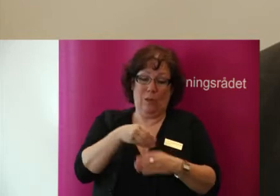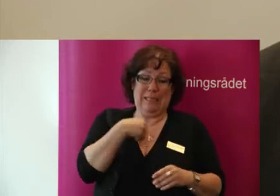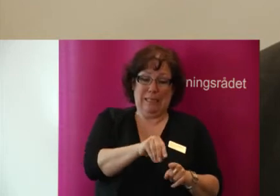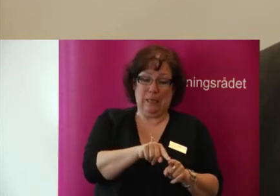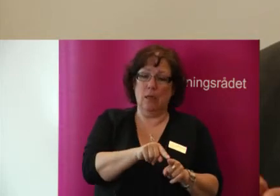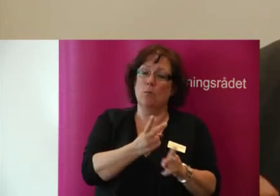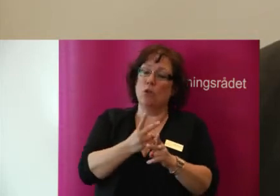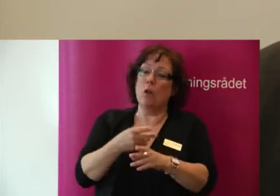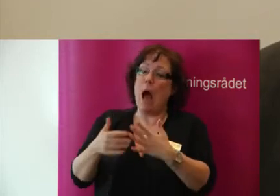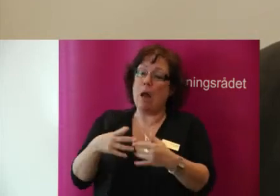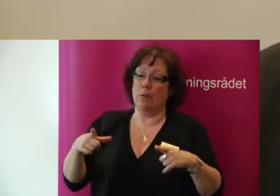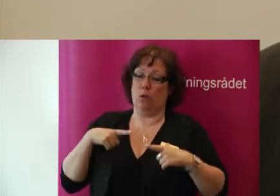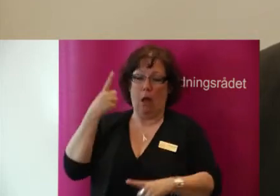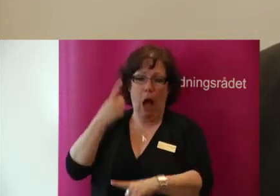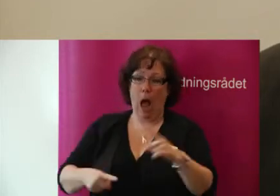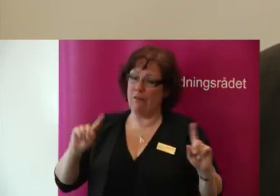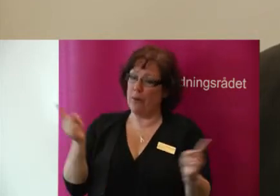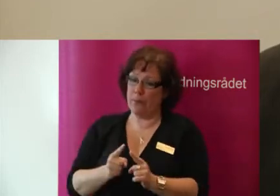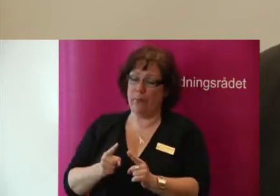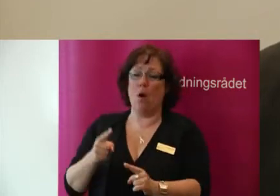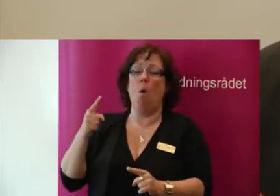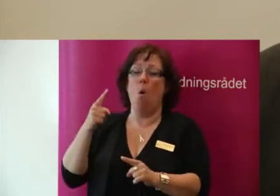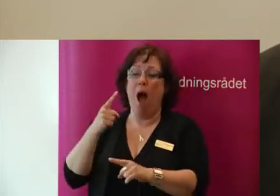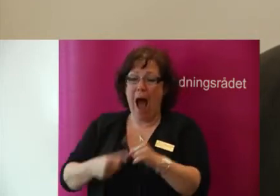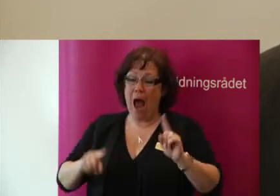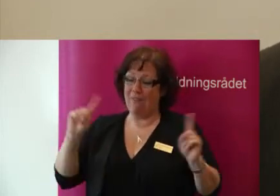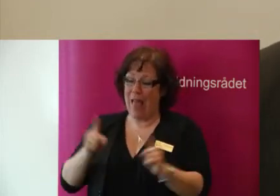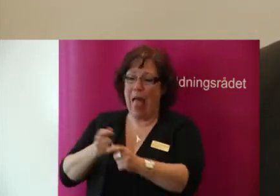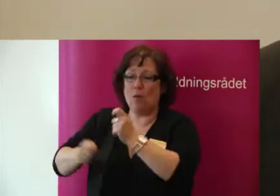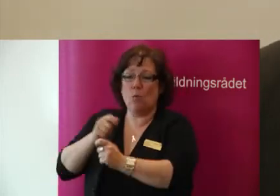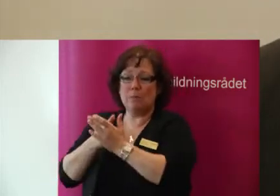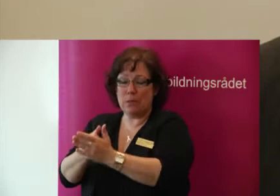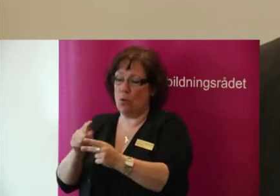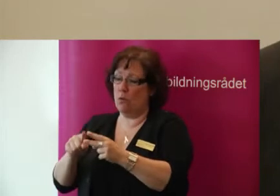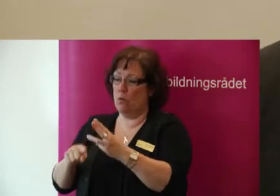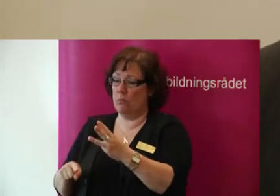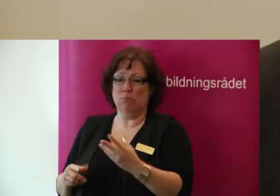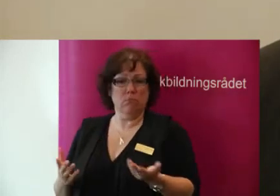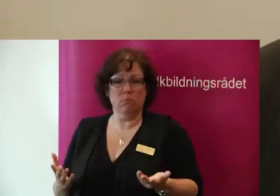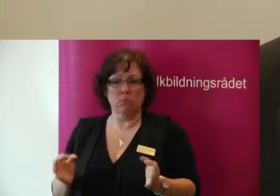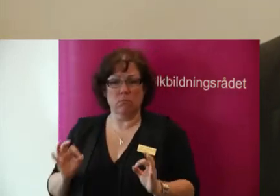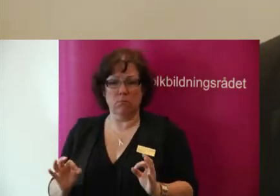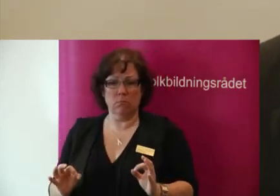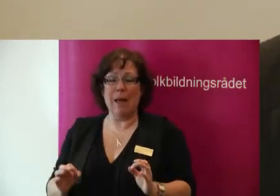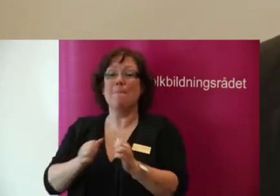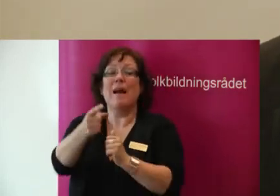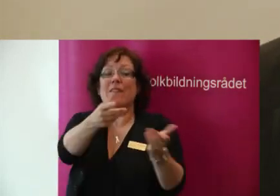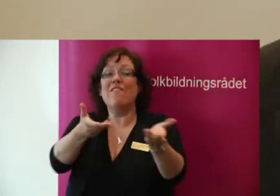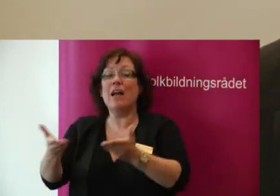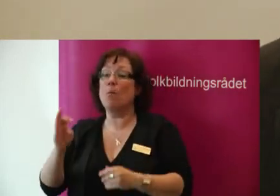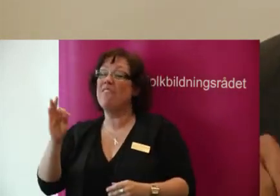halverat arbetslöshet, halverat ekonomiskt bistånd och halverat arbetslöshet. Men hjärtligt välkommen på fredag